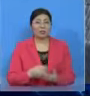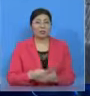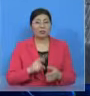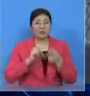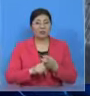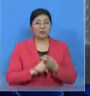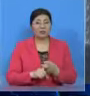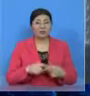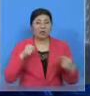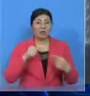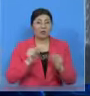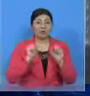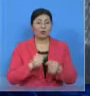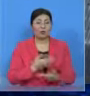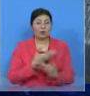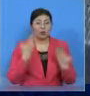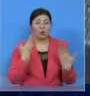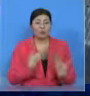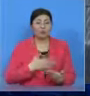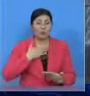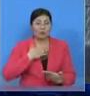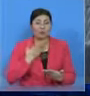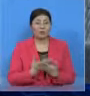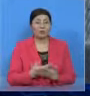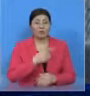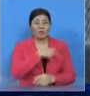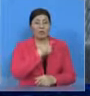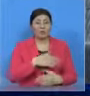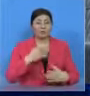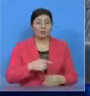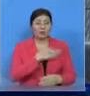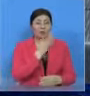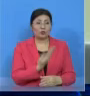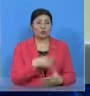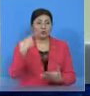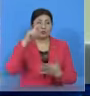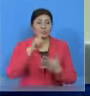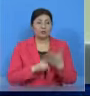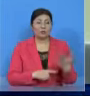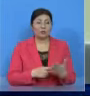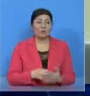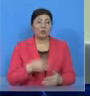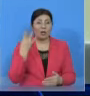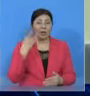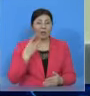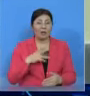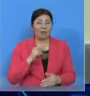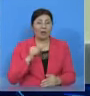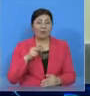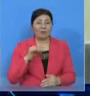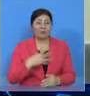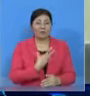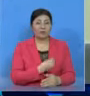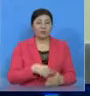тұра ала ма, жоқ па деген сұрақ алаңдатады. Не де болса медицинаның күшіне сенеміз. Сондай-ақ американдық Comirnaty вакцинасымен